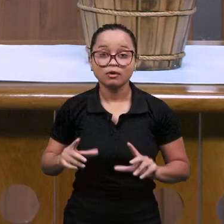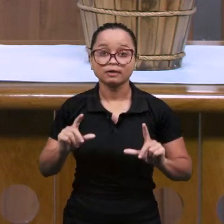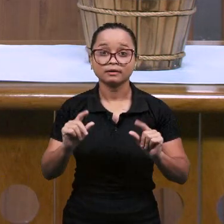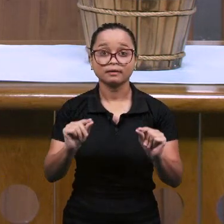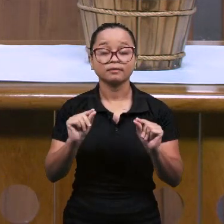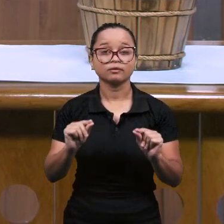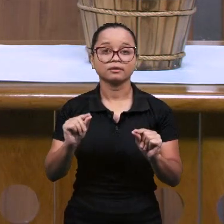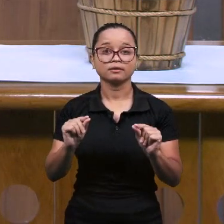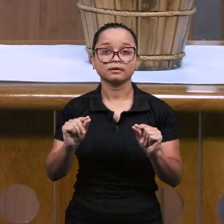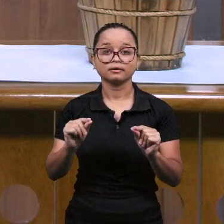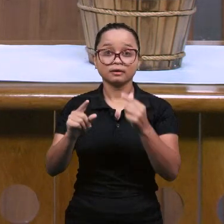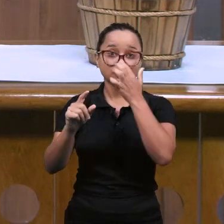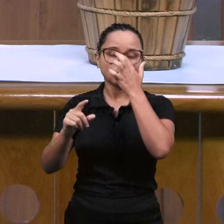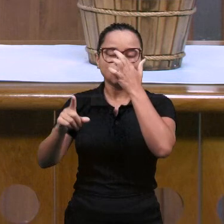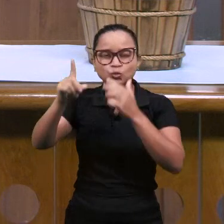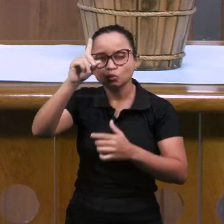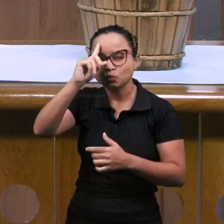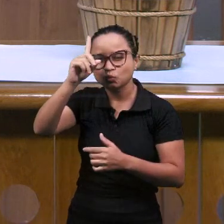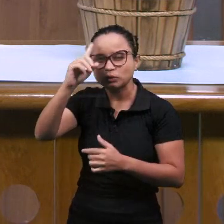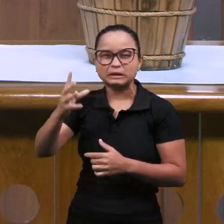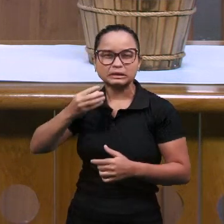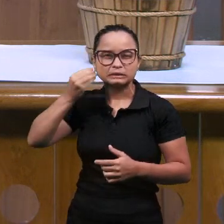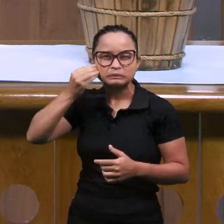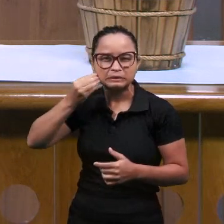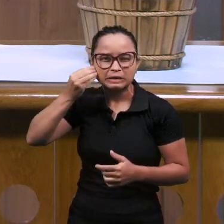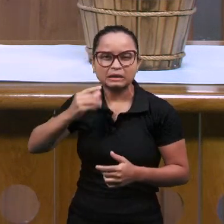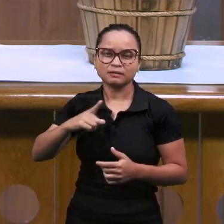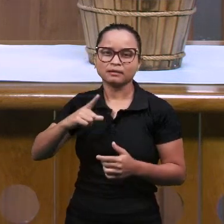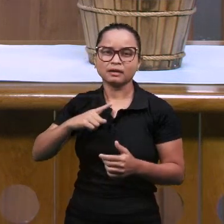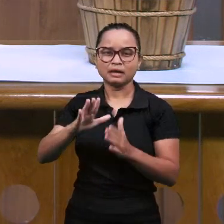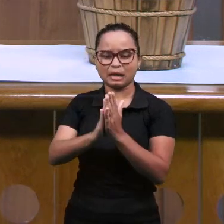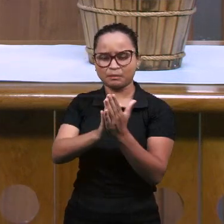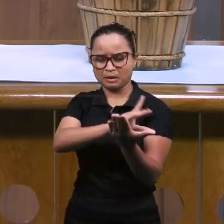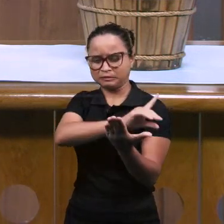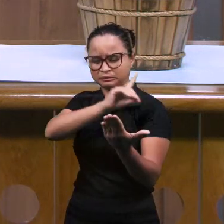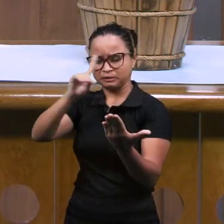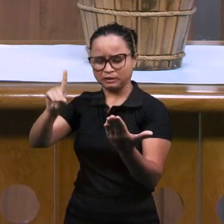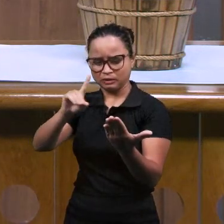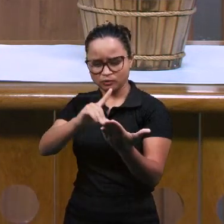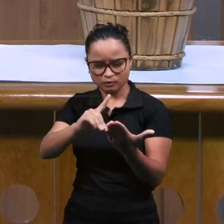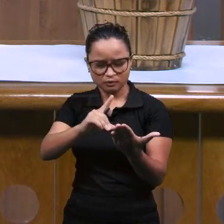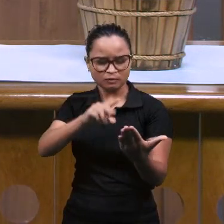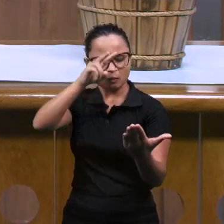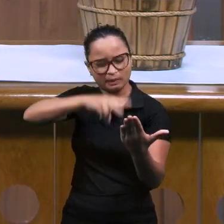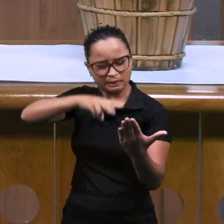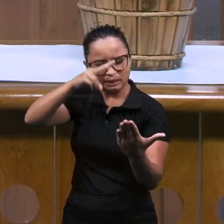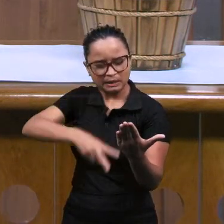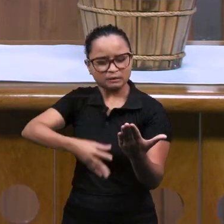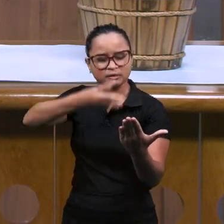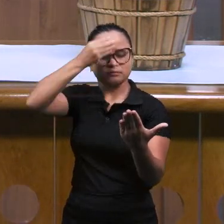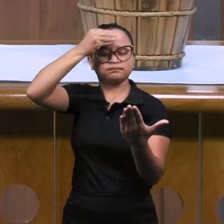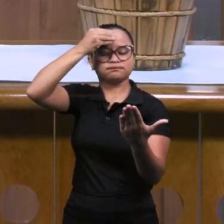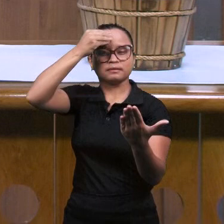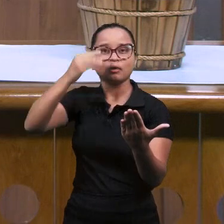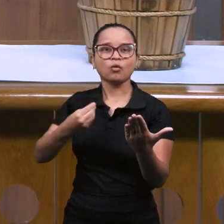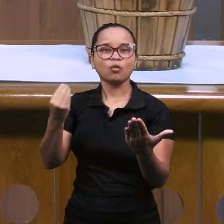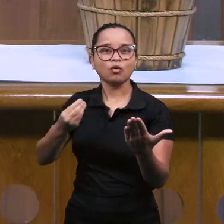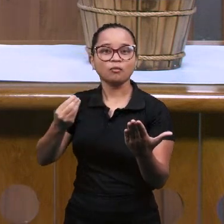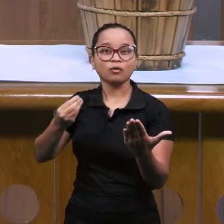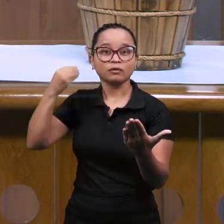vont se nourrir tous les jours de la parole. Ceux qui seront fortifiés, ceux qui vont entendre les